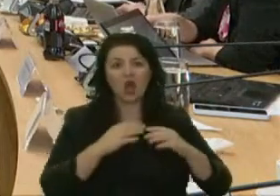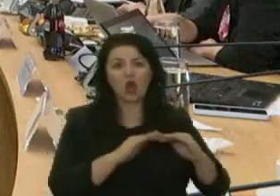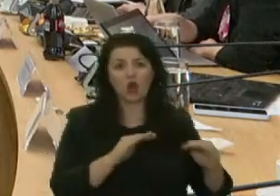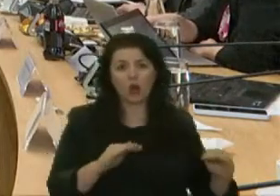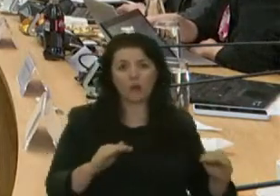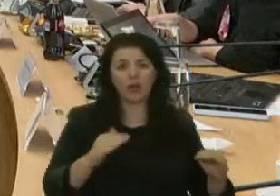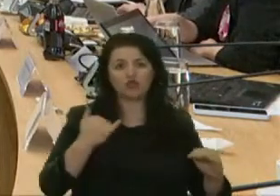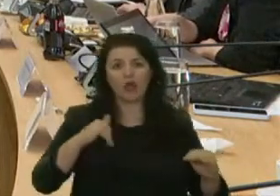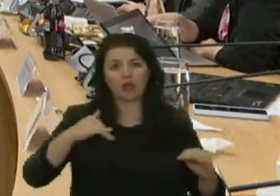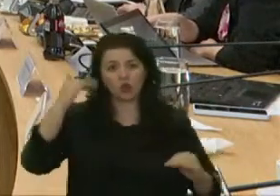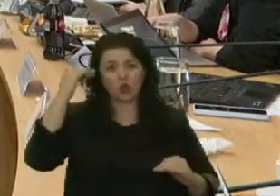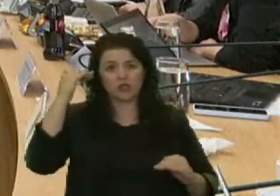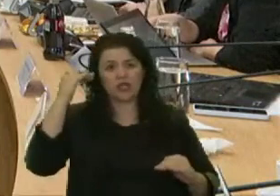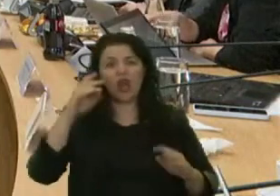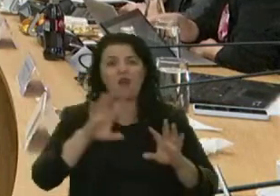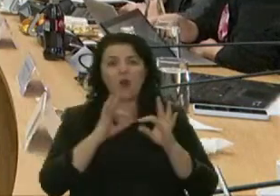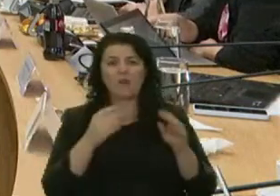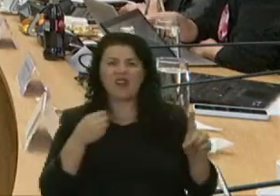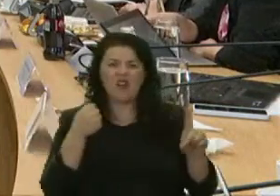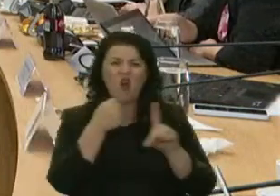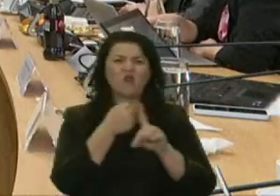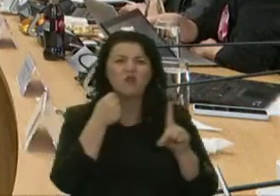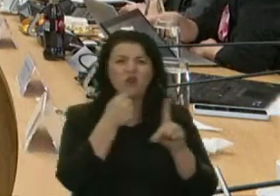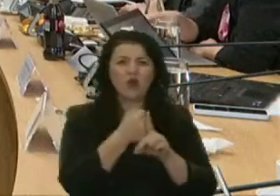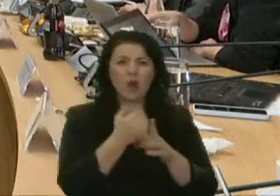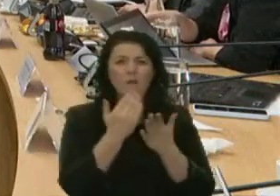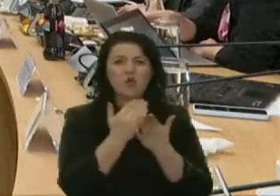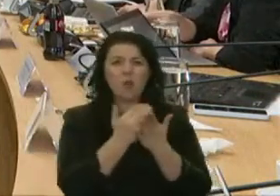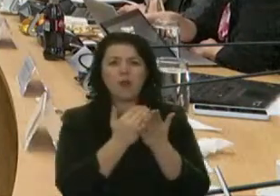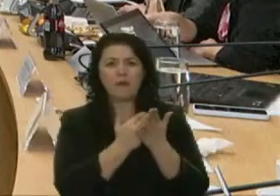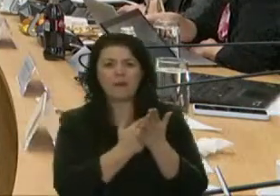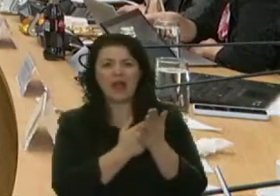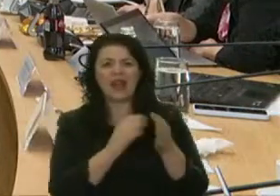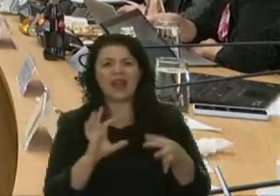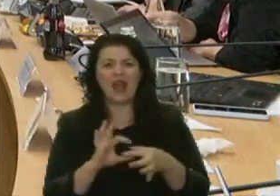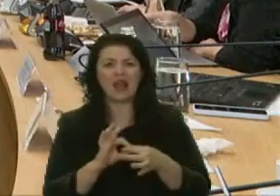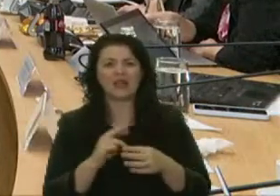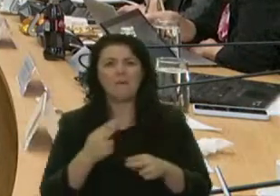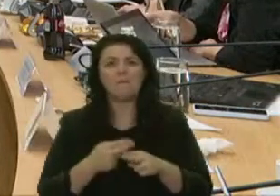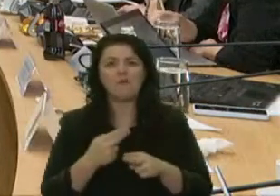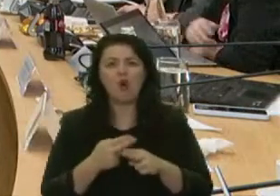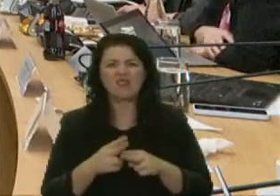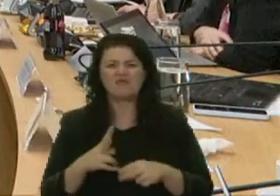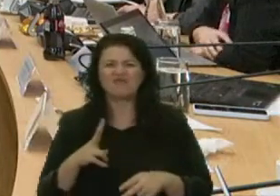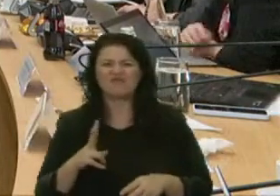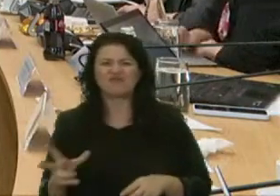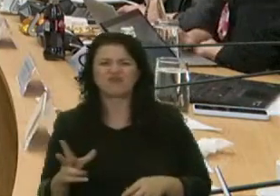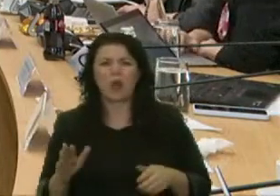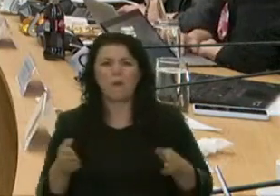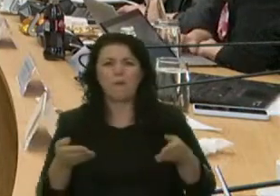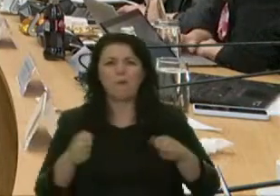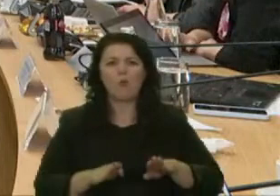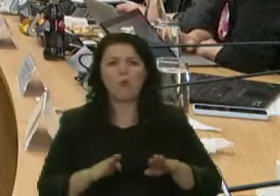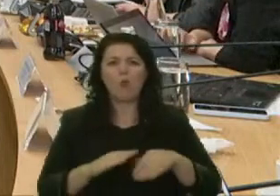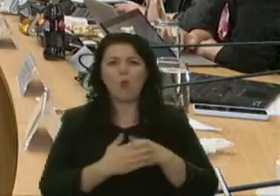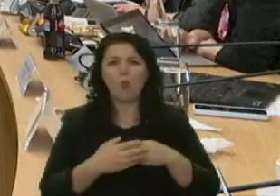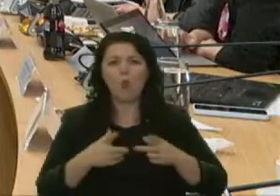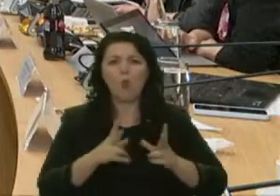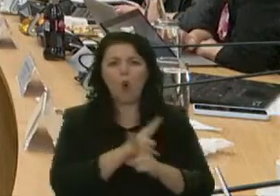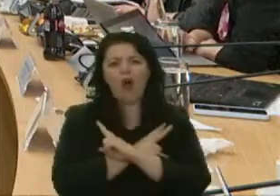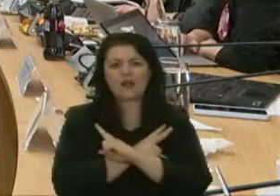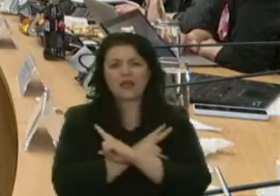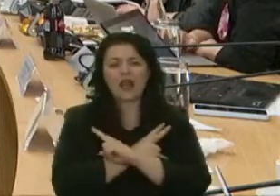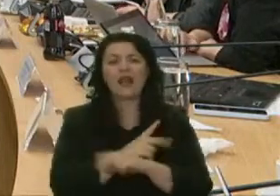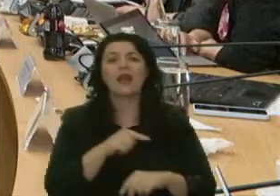și a familiilor lor confruntați cu probleme legale legate de boli cu potențial mortal ele previn și alină